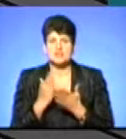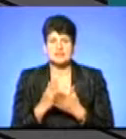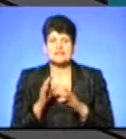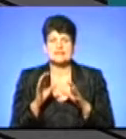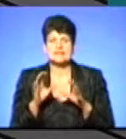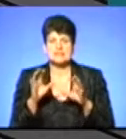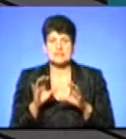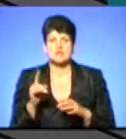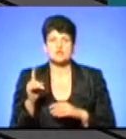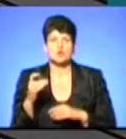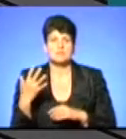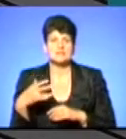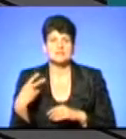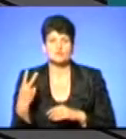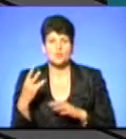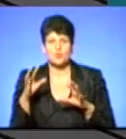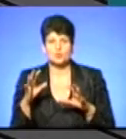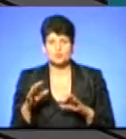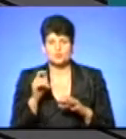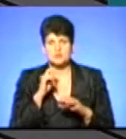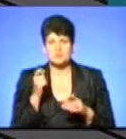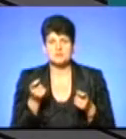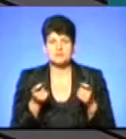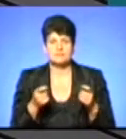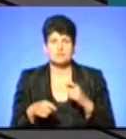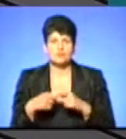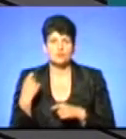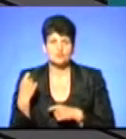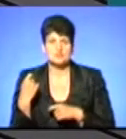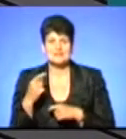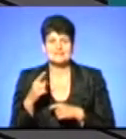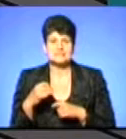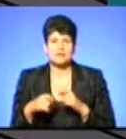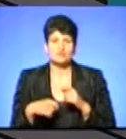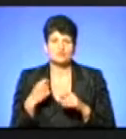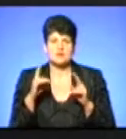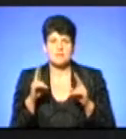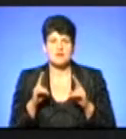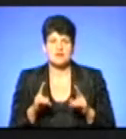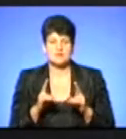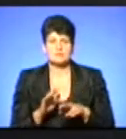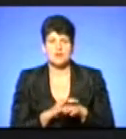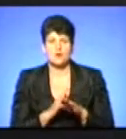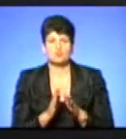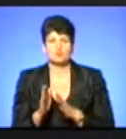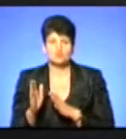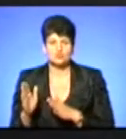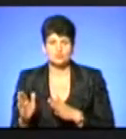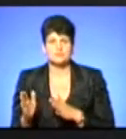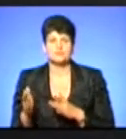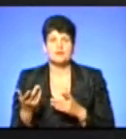152 Кодексу України про адміністративне порушення за порушення правил благоустрою. А крім того, ще є